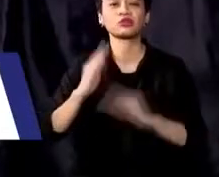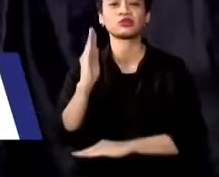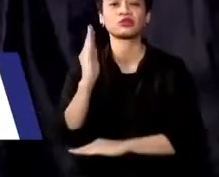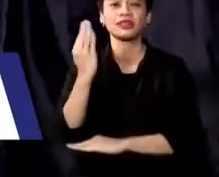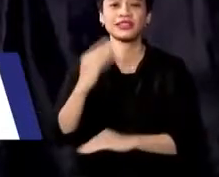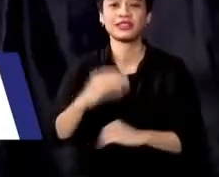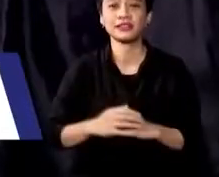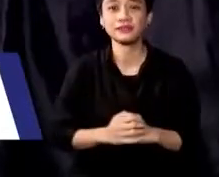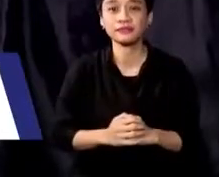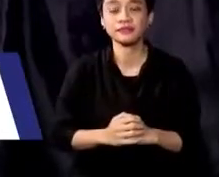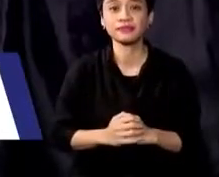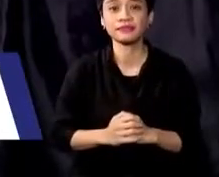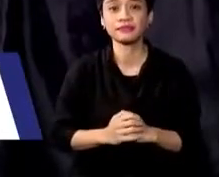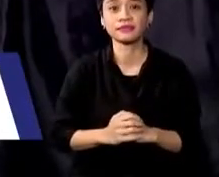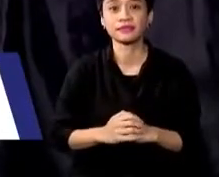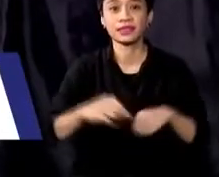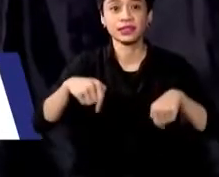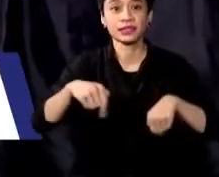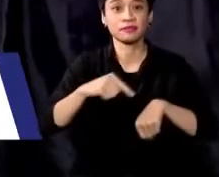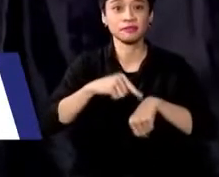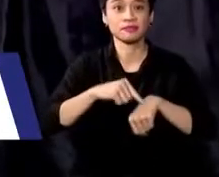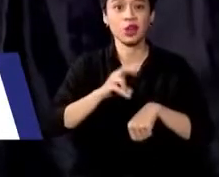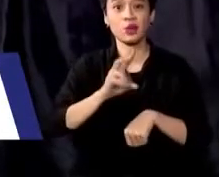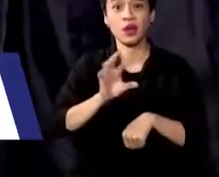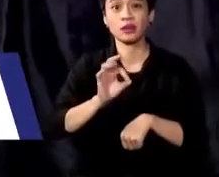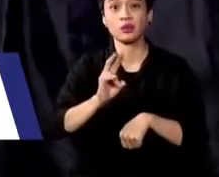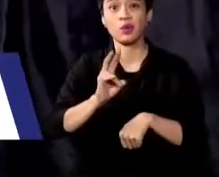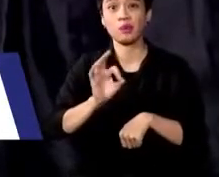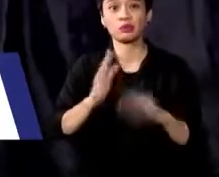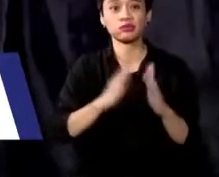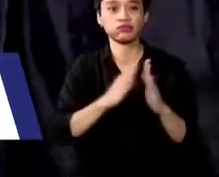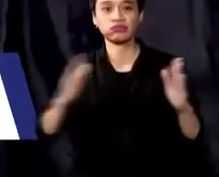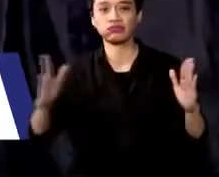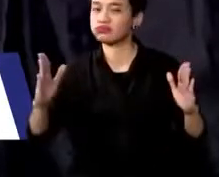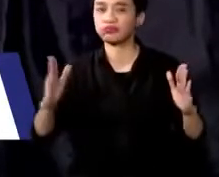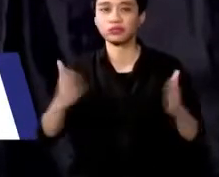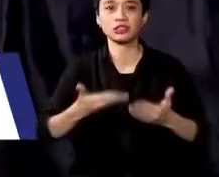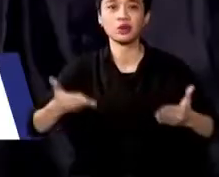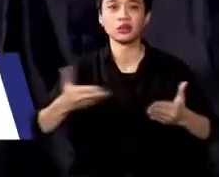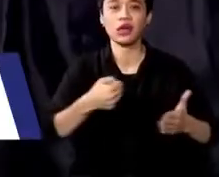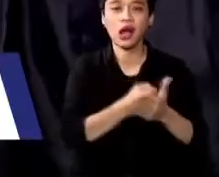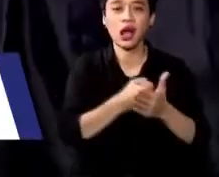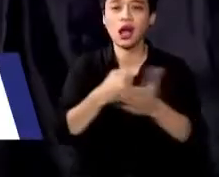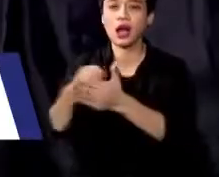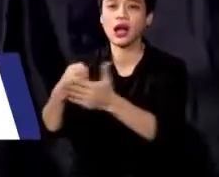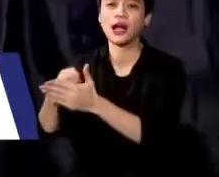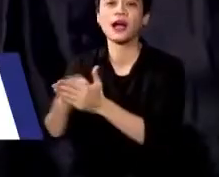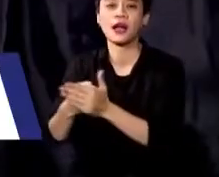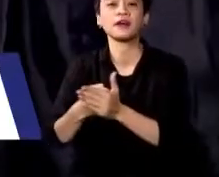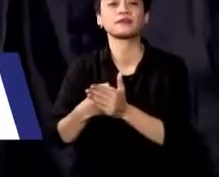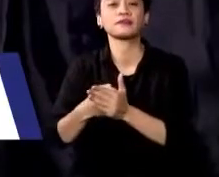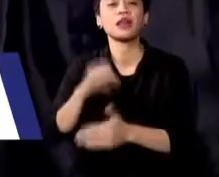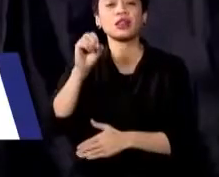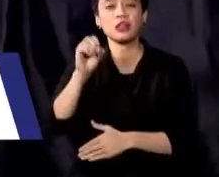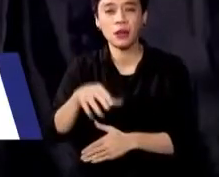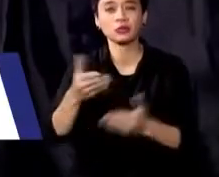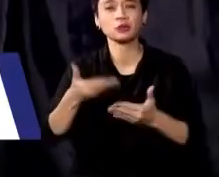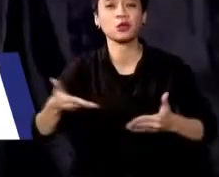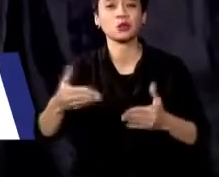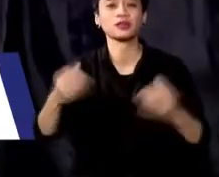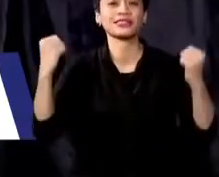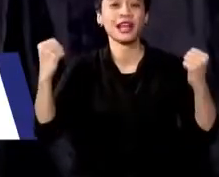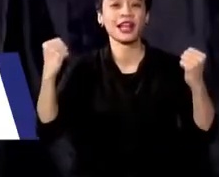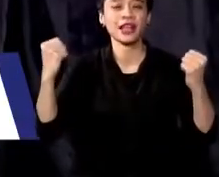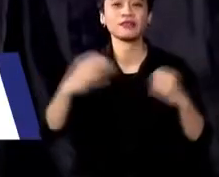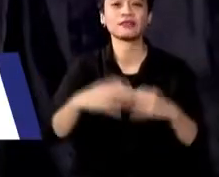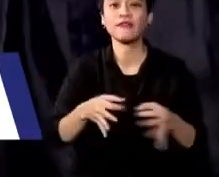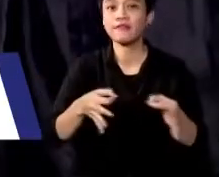Jakarta tahun 2020 merupakan tahun yang penuh tantangan bagi kita semua khususnya di bidang kesehatan berbagai fasilitas